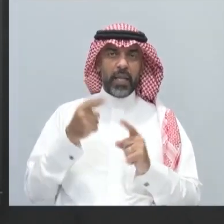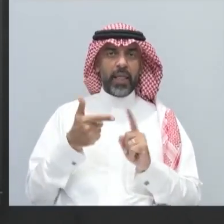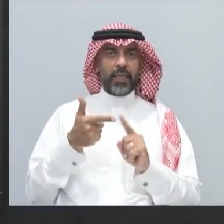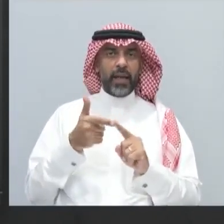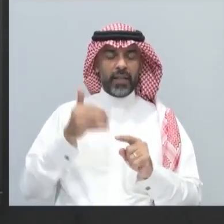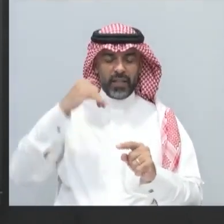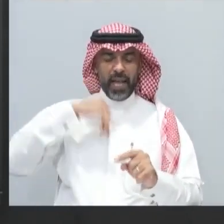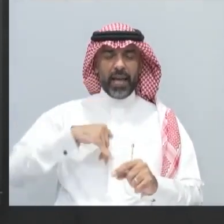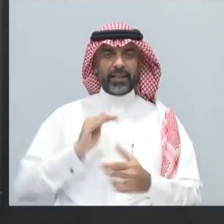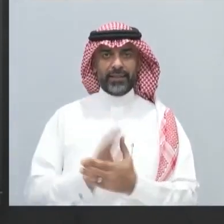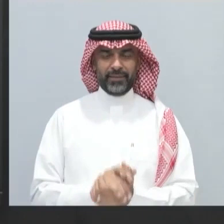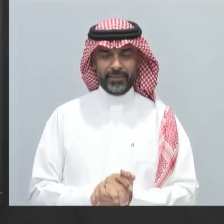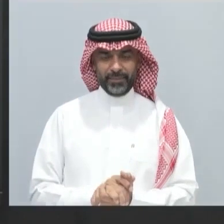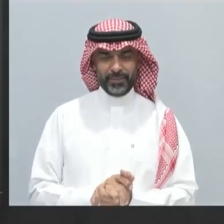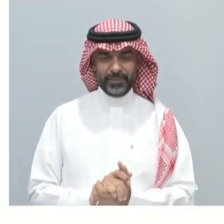هذه